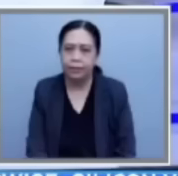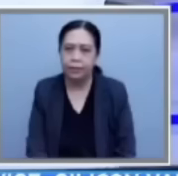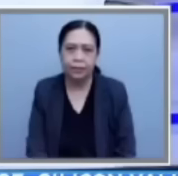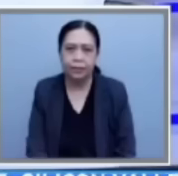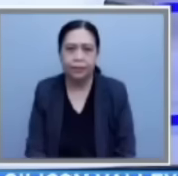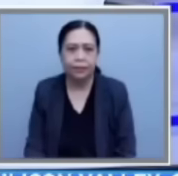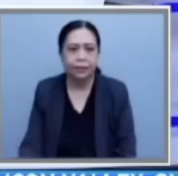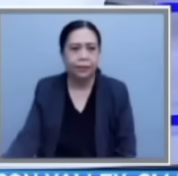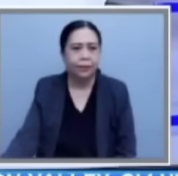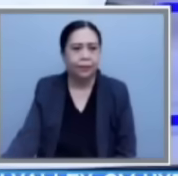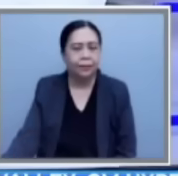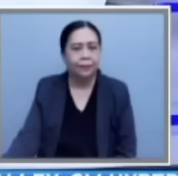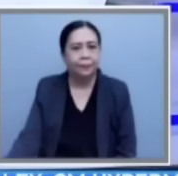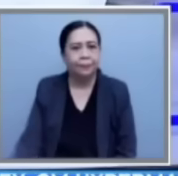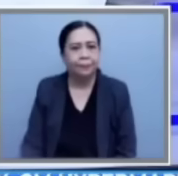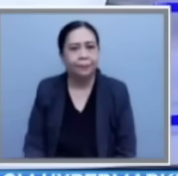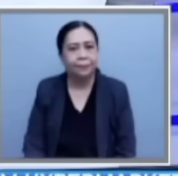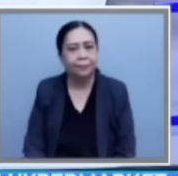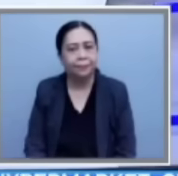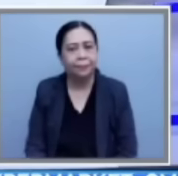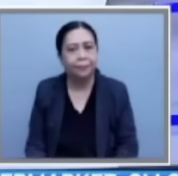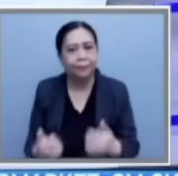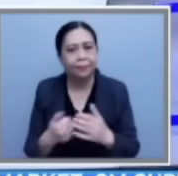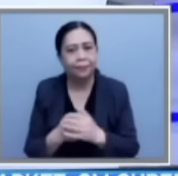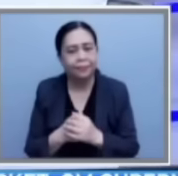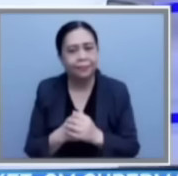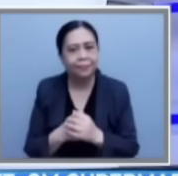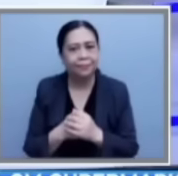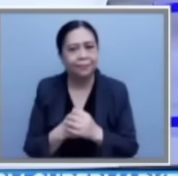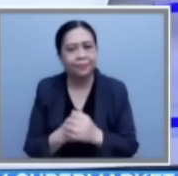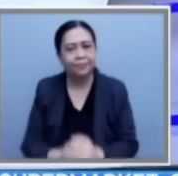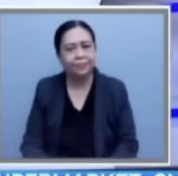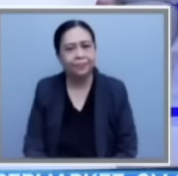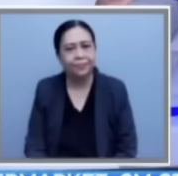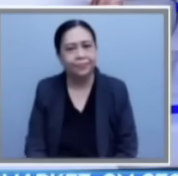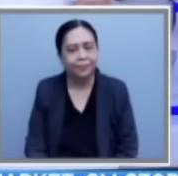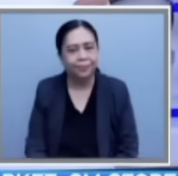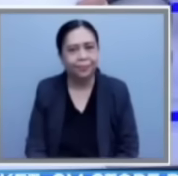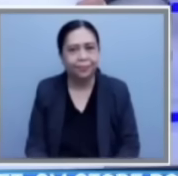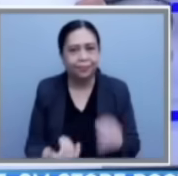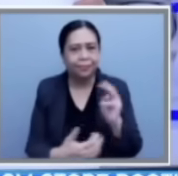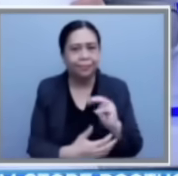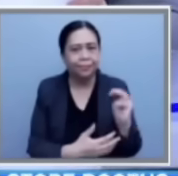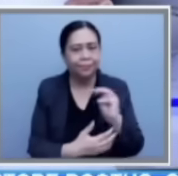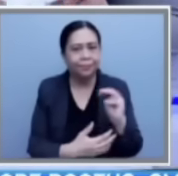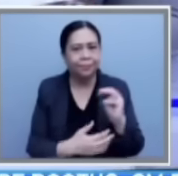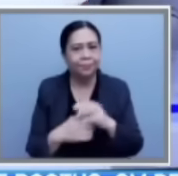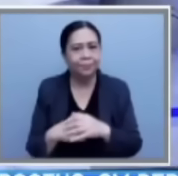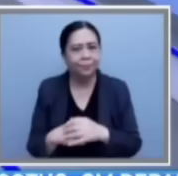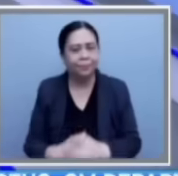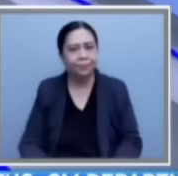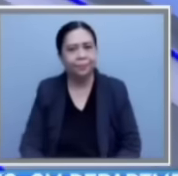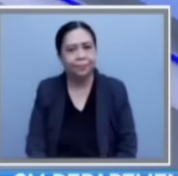tiktok simulan na natin ang maiinit na entertainment news ngayong Lunes Maring obre Anong